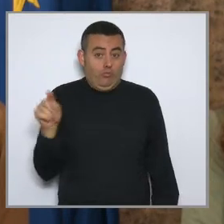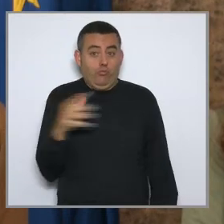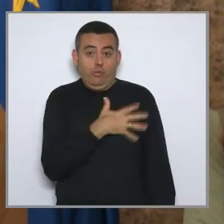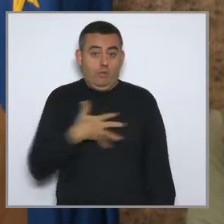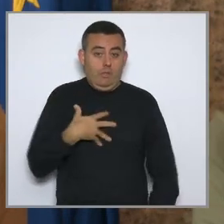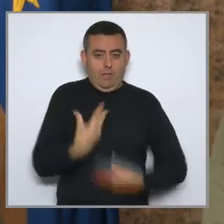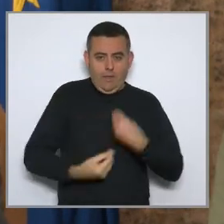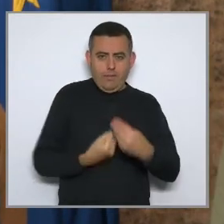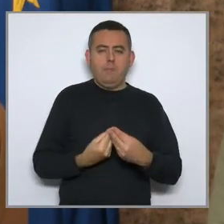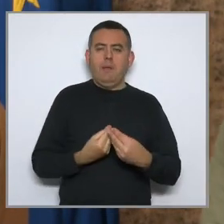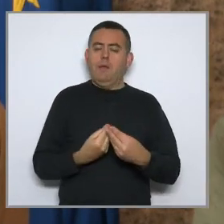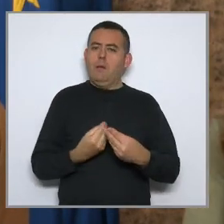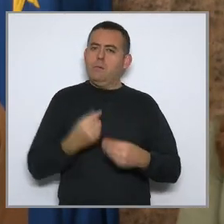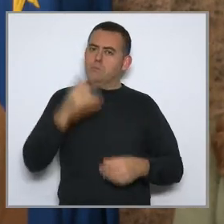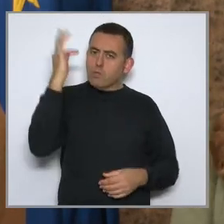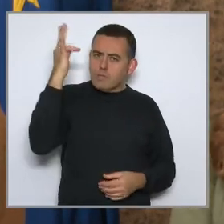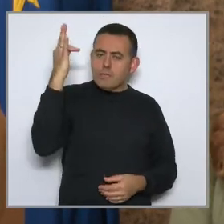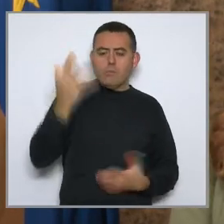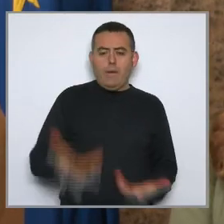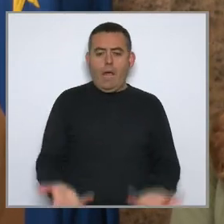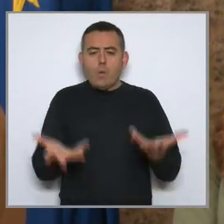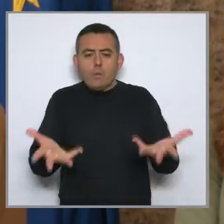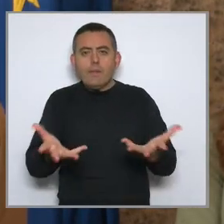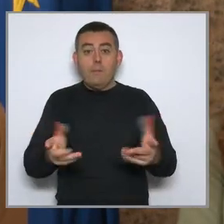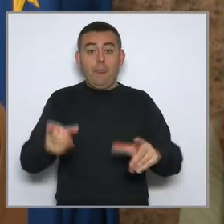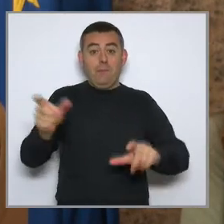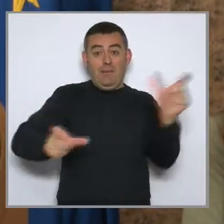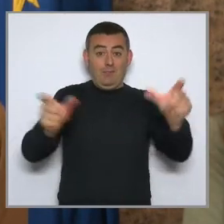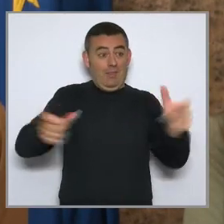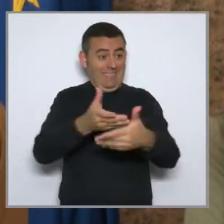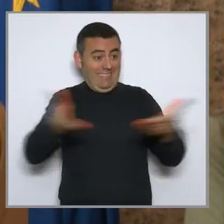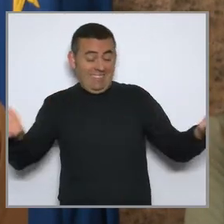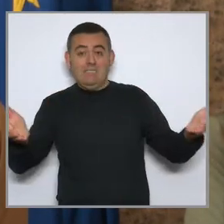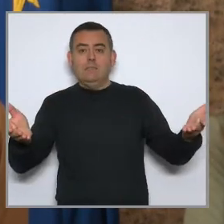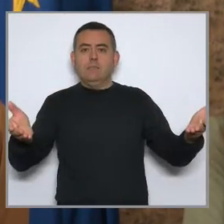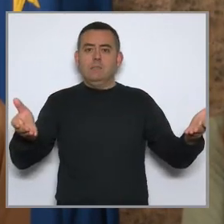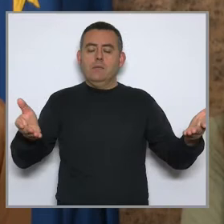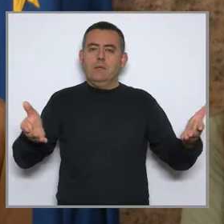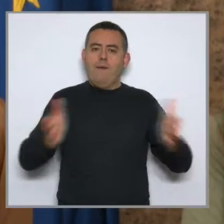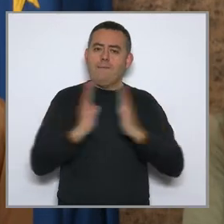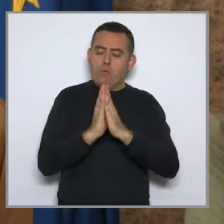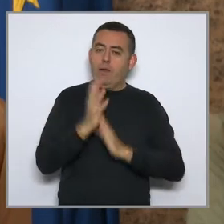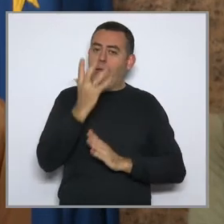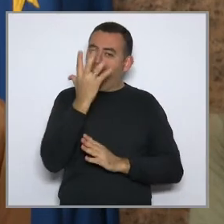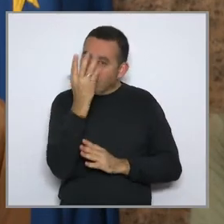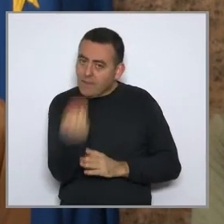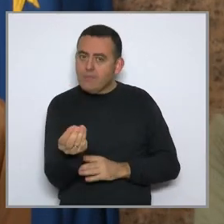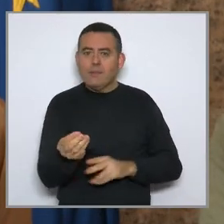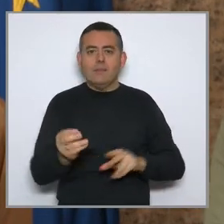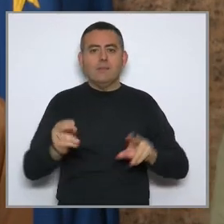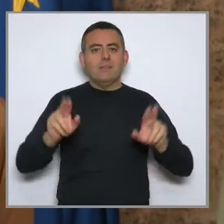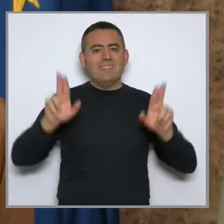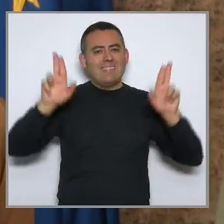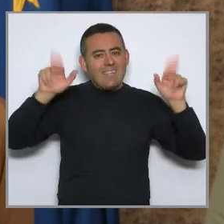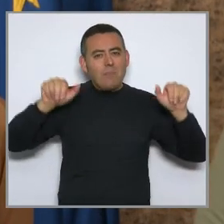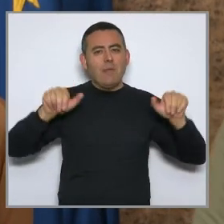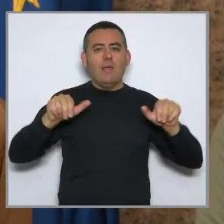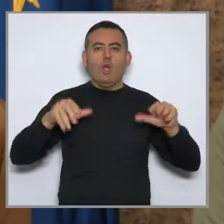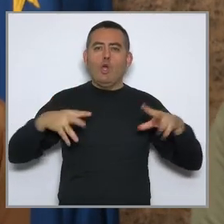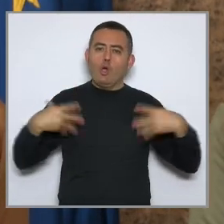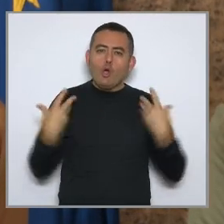a transmetre al conjunt de la població la necessitat d'aquesta corresponsabilitat, se prenen mesures, però són mesures